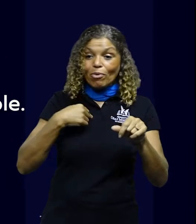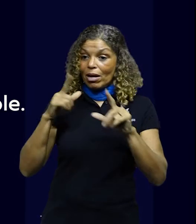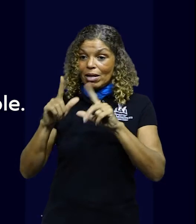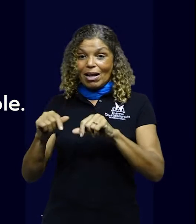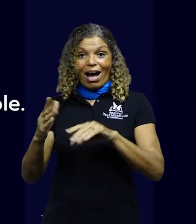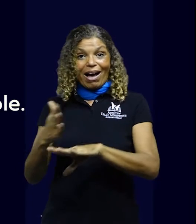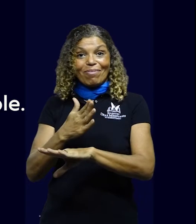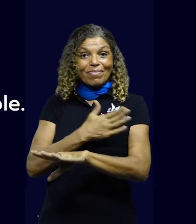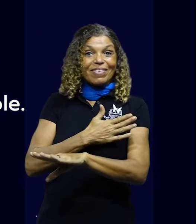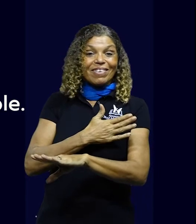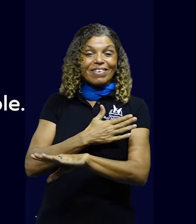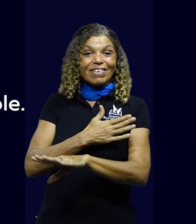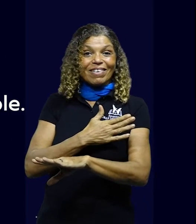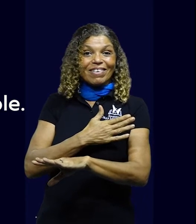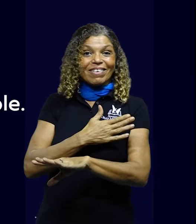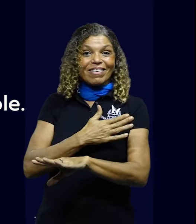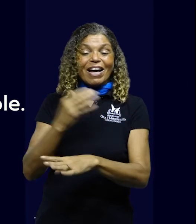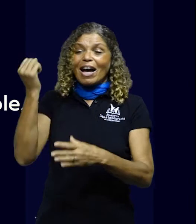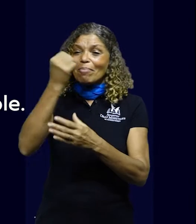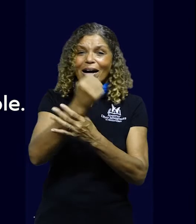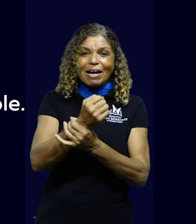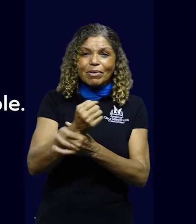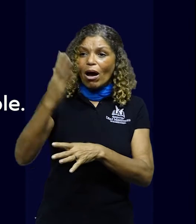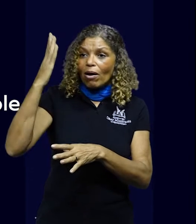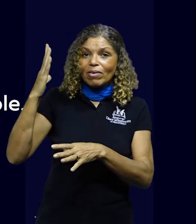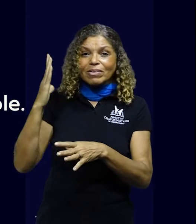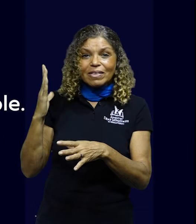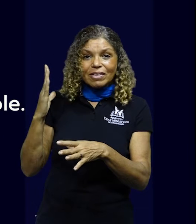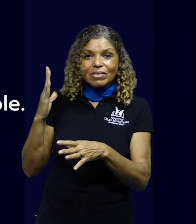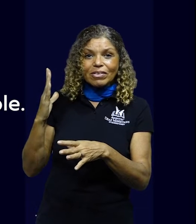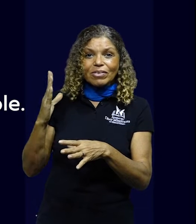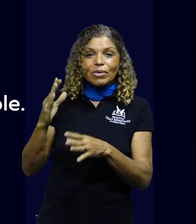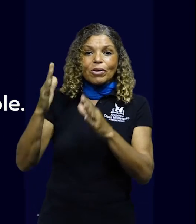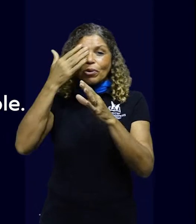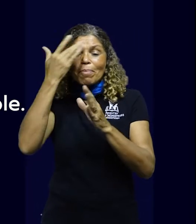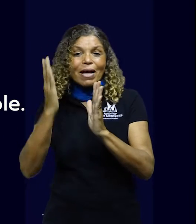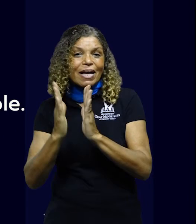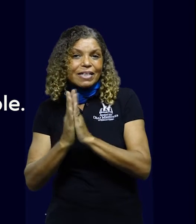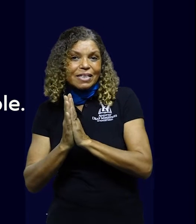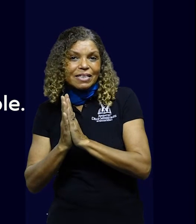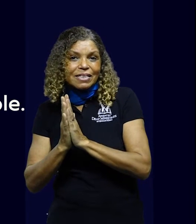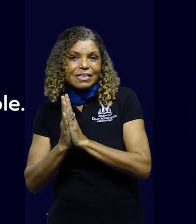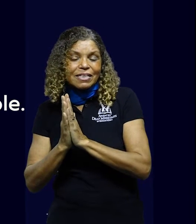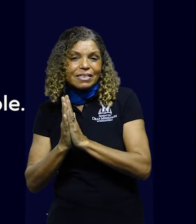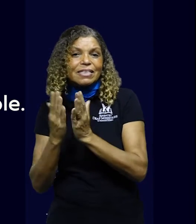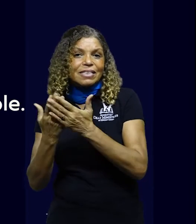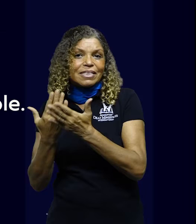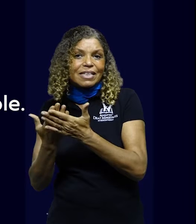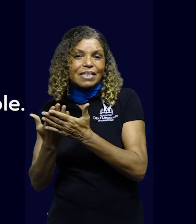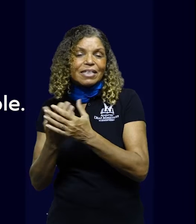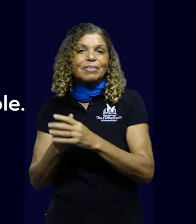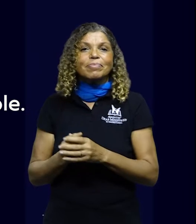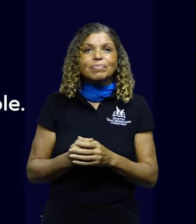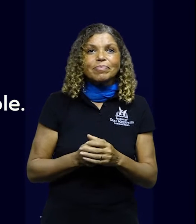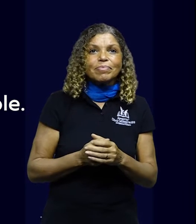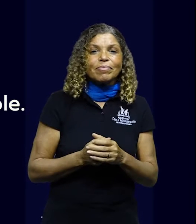suis. Abraham est un lointain ancêtre de Marie, la mère de Jésus. Là-dessus, lorsque les personnes